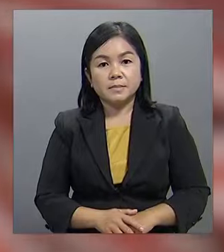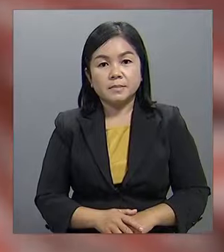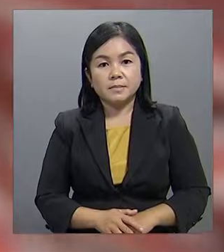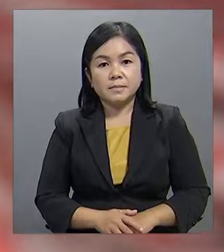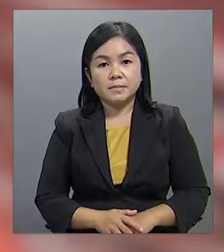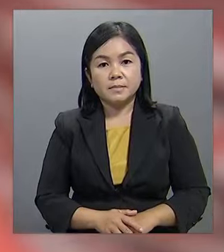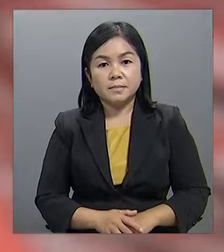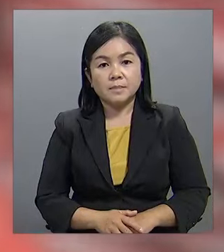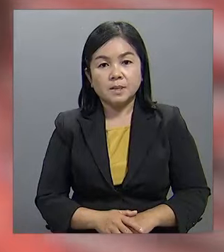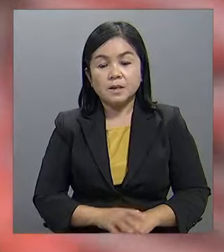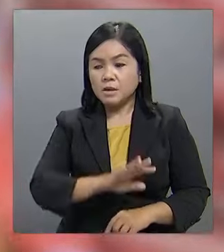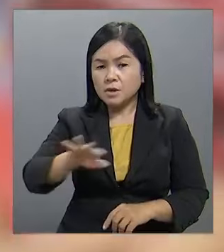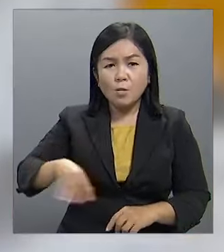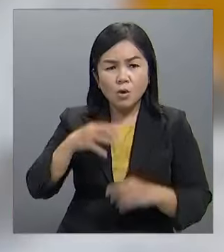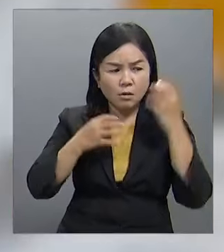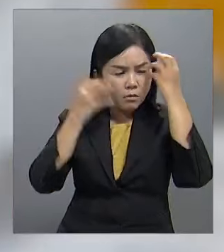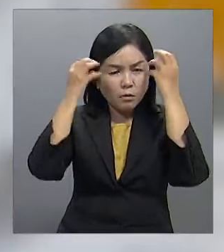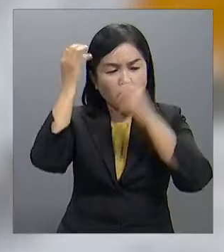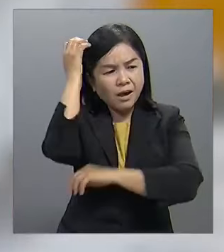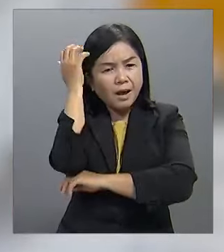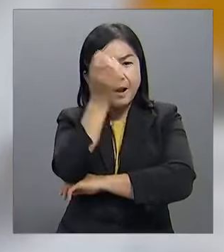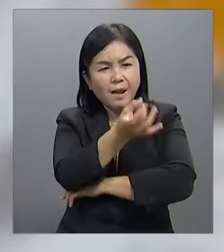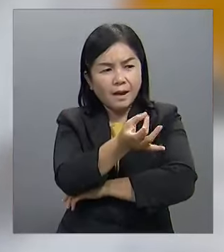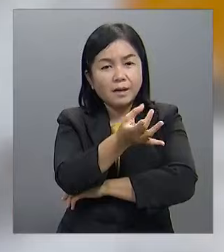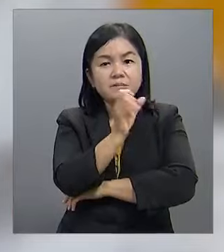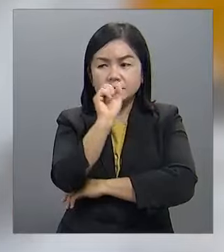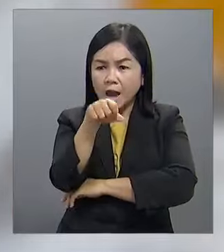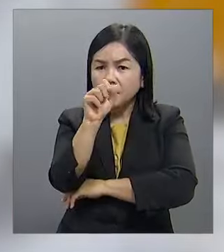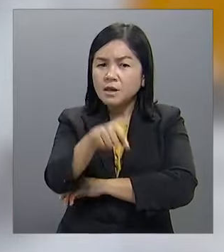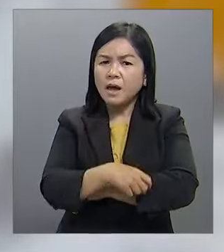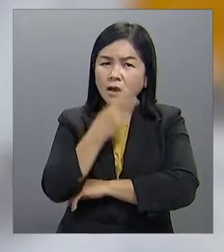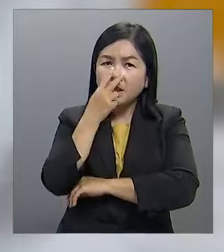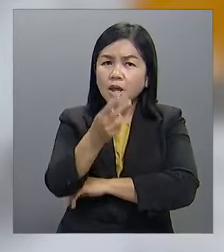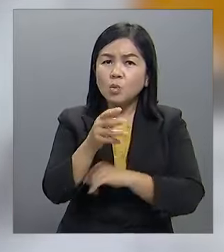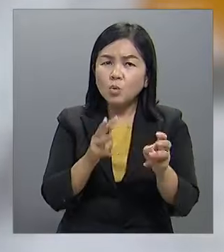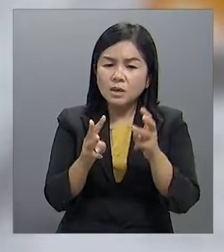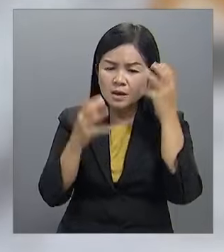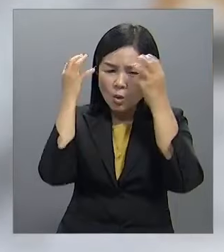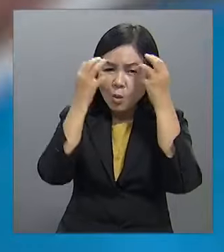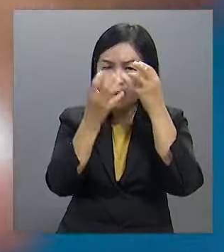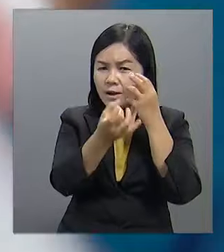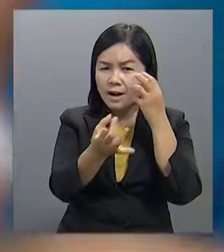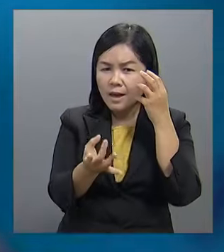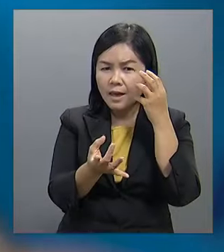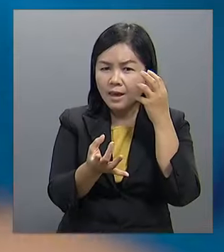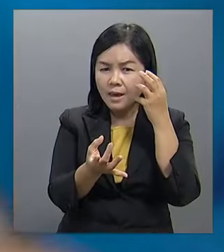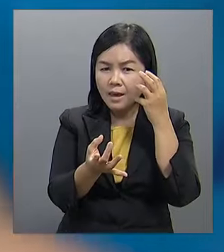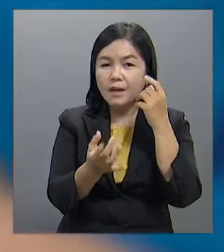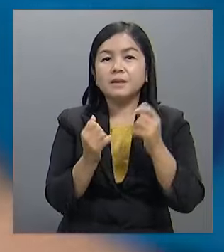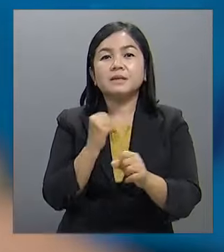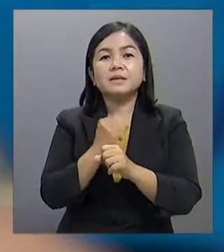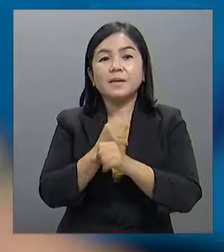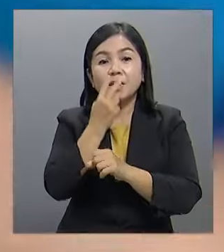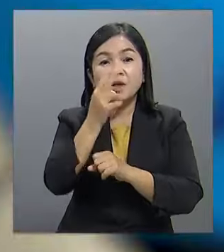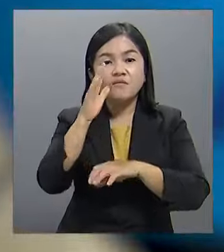คนงงตอนแรกงงหมดอะไรเน า ะ ใช่เพราะว่าเห็นกระบวนการการทำแล้วเราก็ยังงงกันอยู ่เอาผลงานที่เห็นอยู่นี้เป็นฝีมือของ